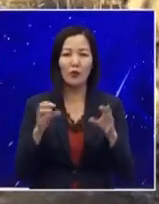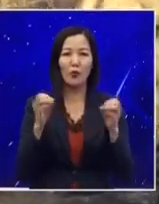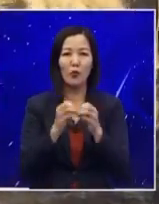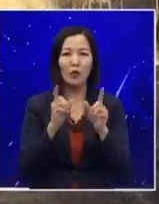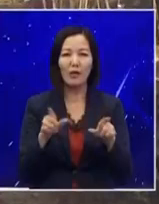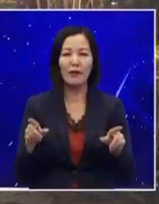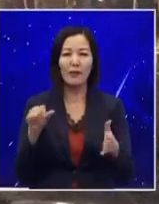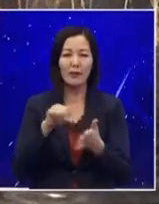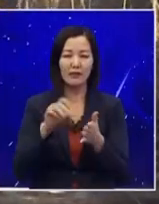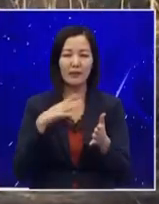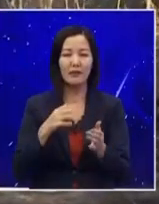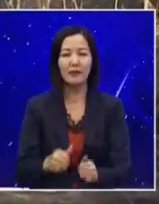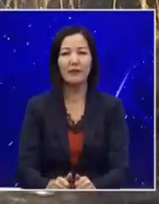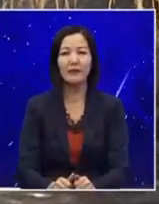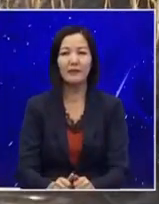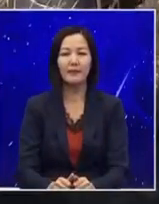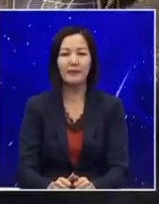10 маманы жұмылдырылған.